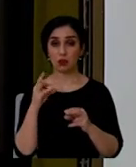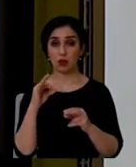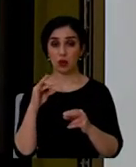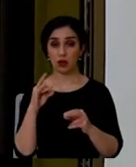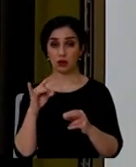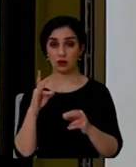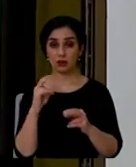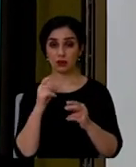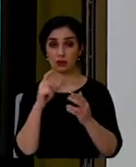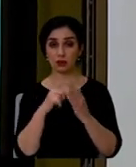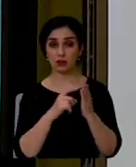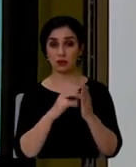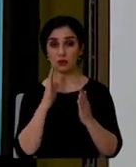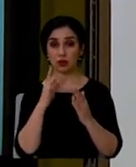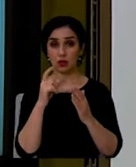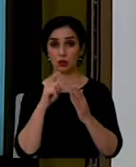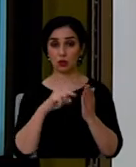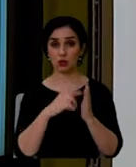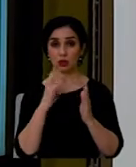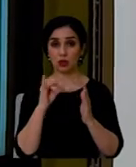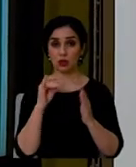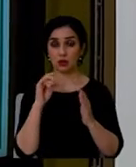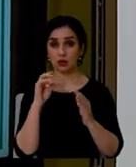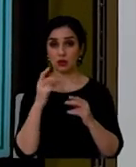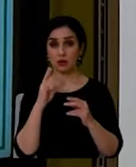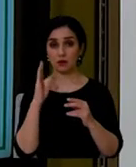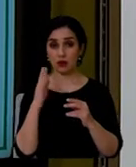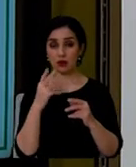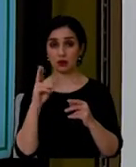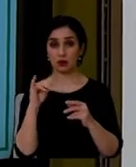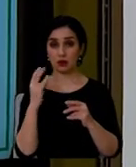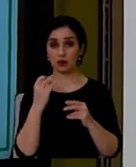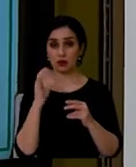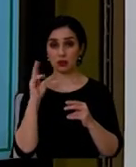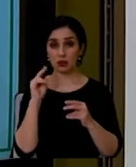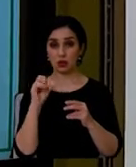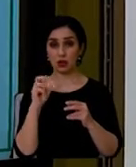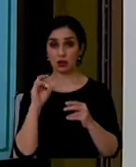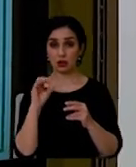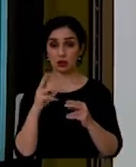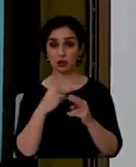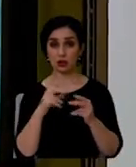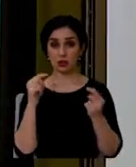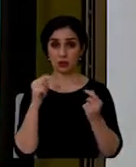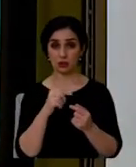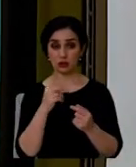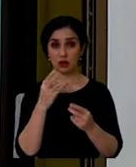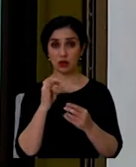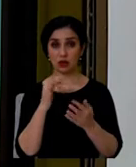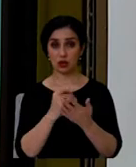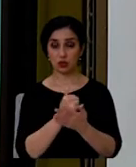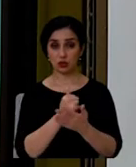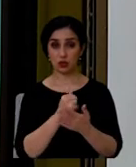делим, В умноженное на N. В – это валентность кальция, N – число атомов кальция. Соответственно,